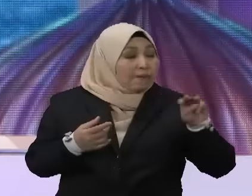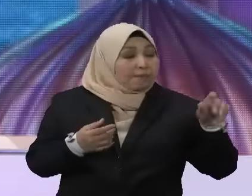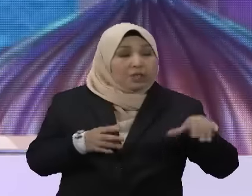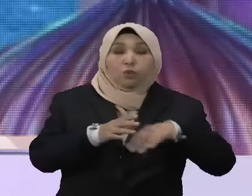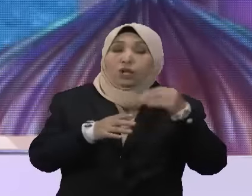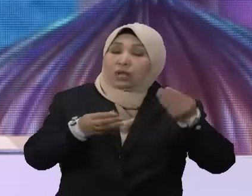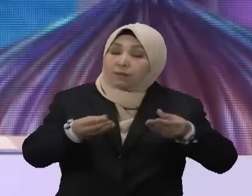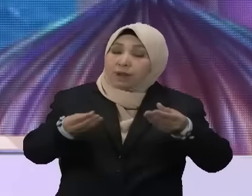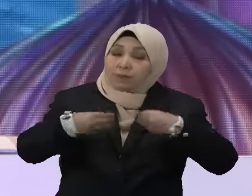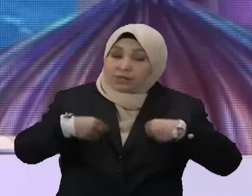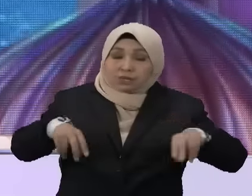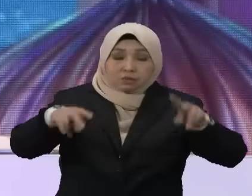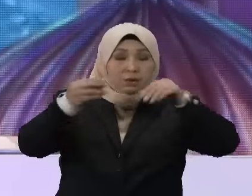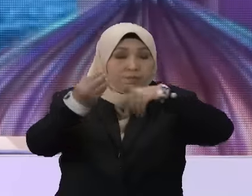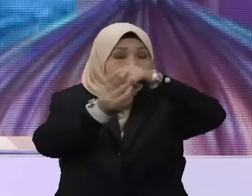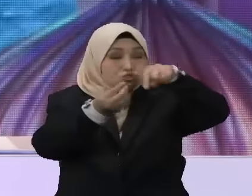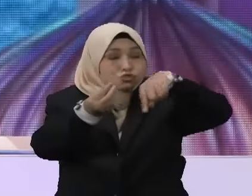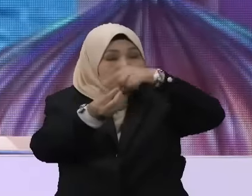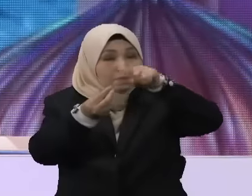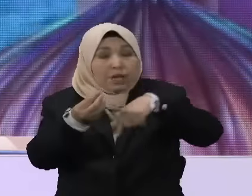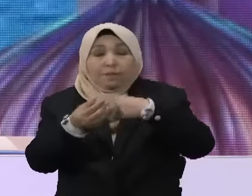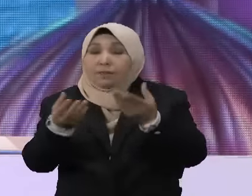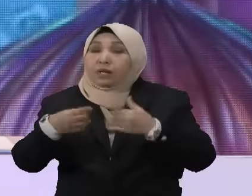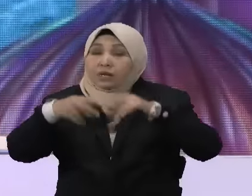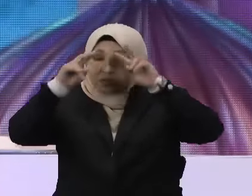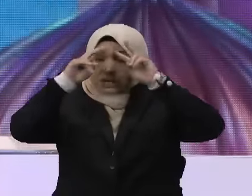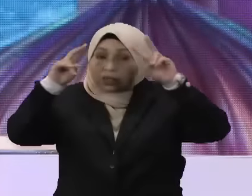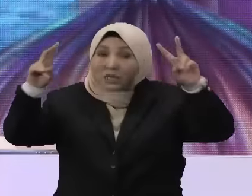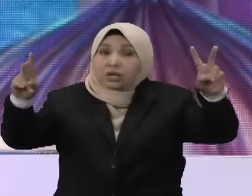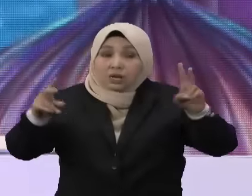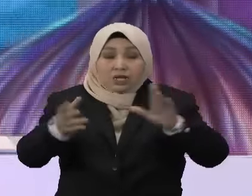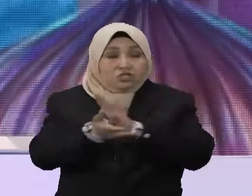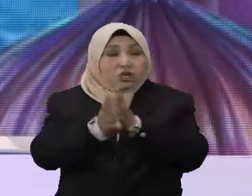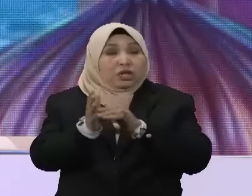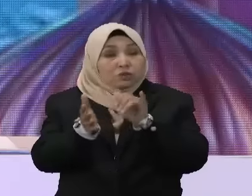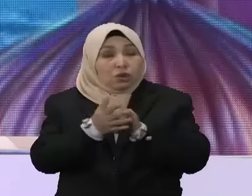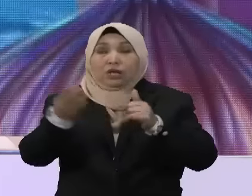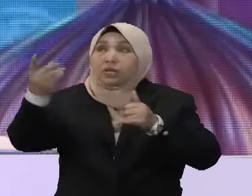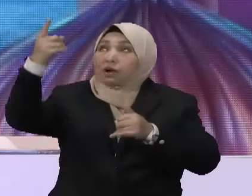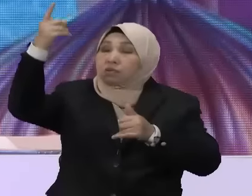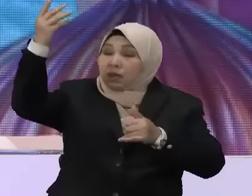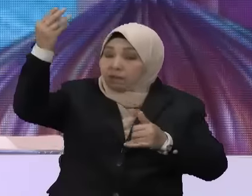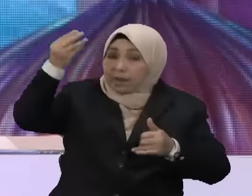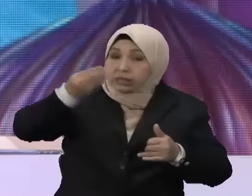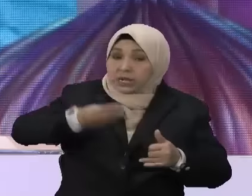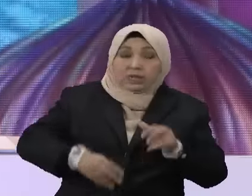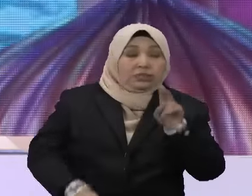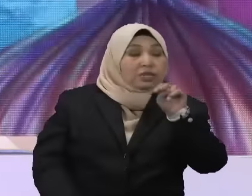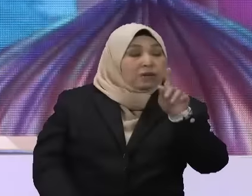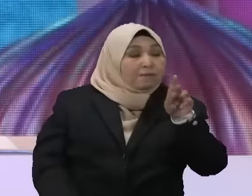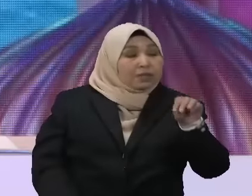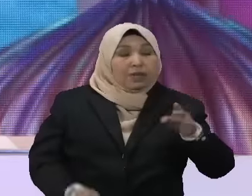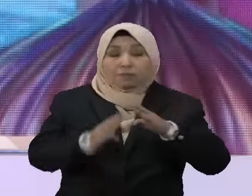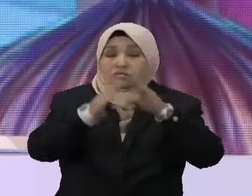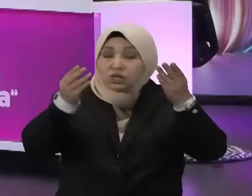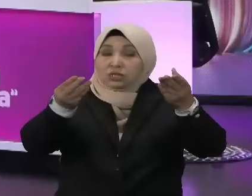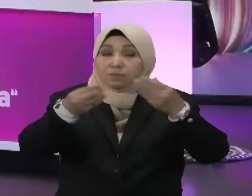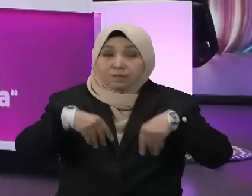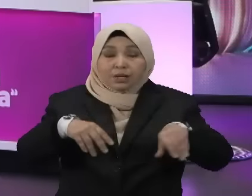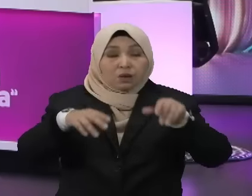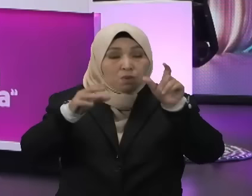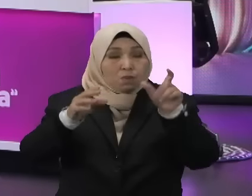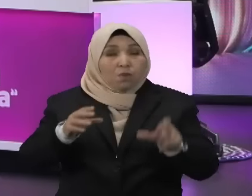ketenangan. Persekitaran yang kondusif juga memberikan kepada kita ketenangan. Jadi itulah yang diberikan, nikmat yang besar diberikan kepada umat Islam ketika itu.